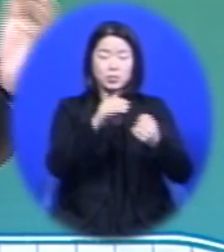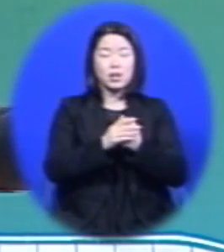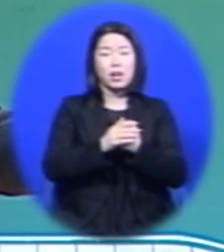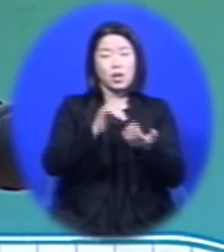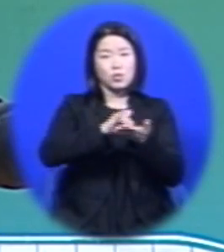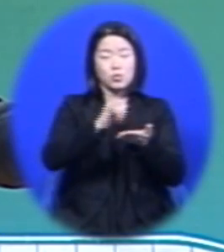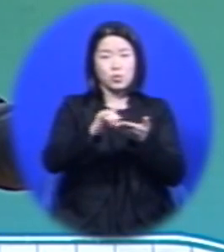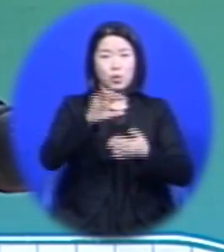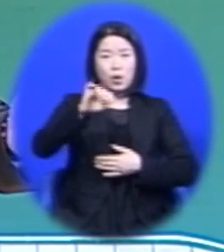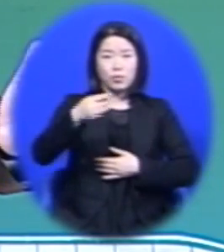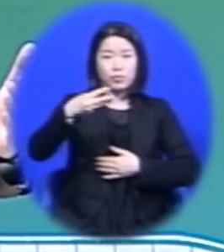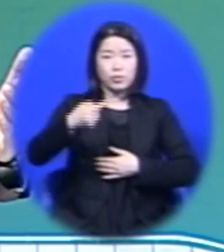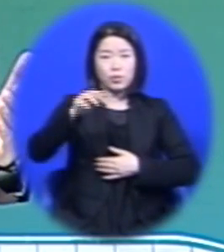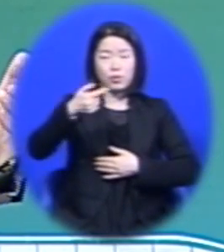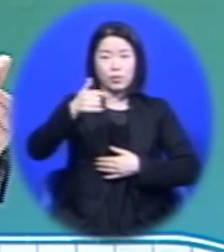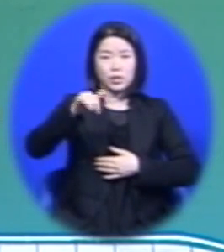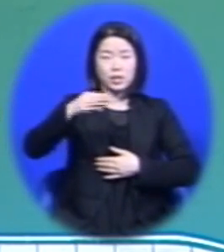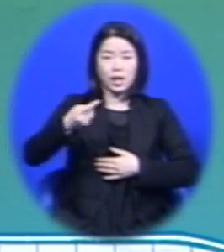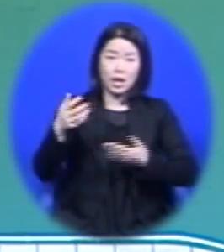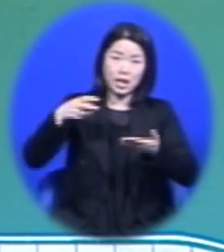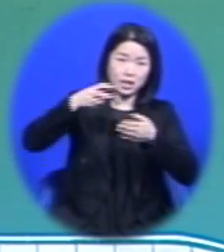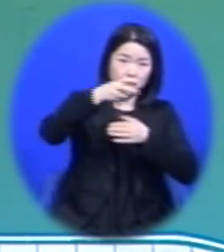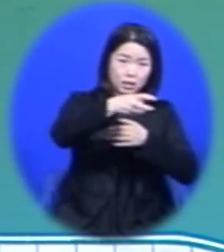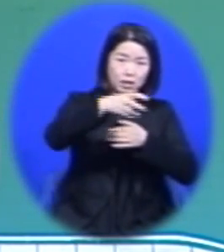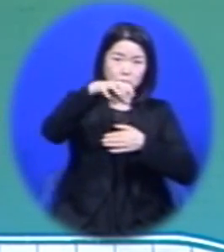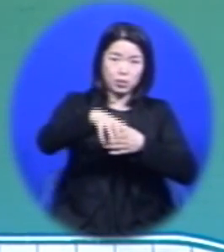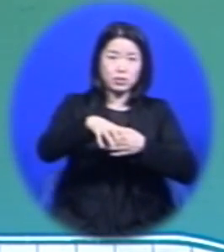뉴욕에서 플로리다까지 가는 그 시외버스에